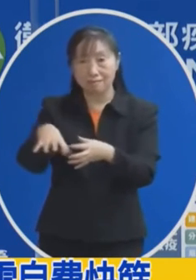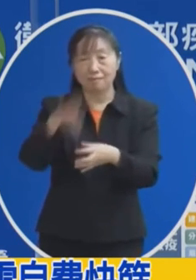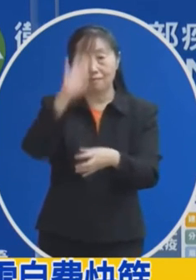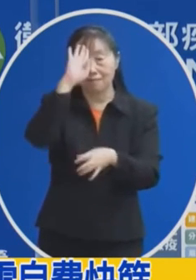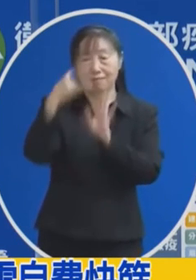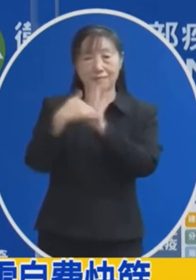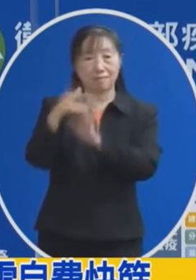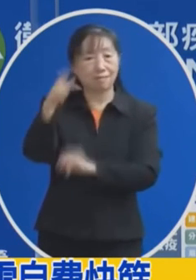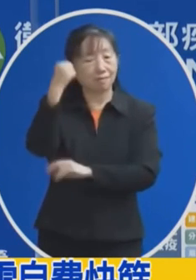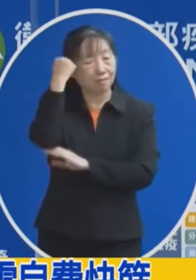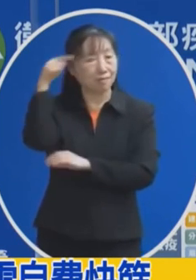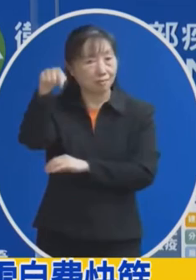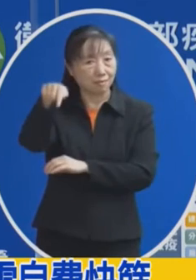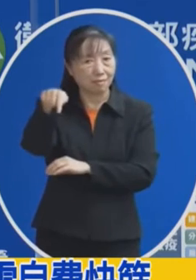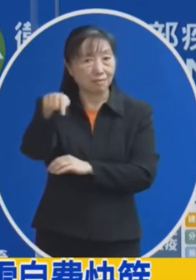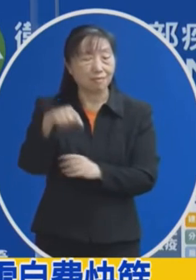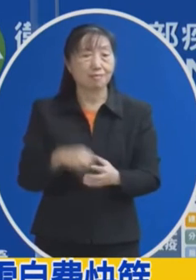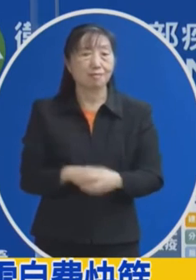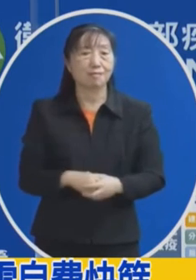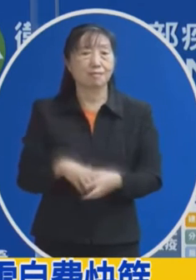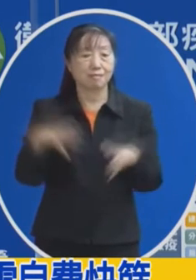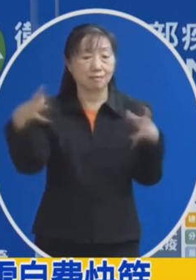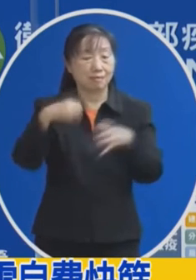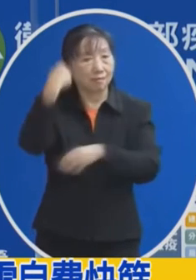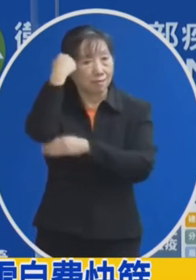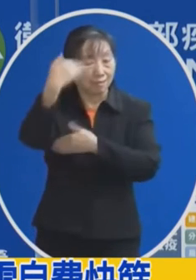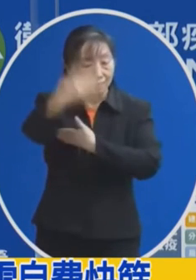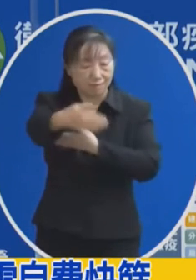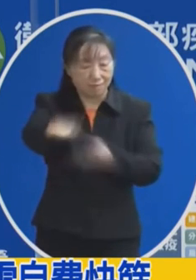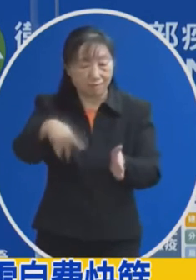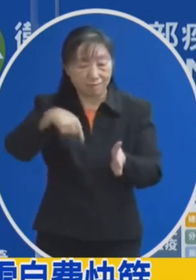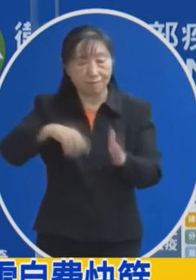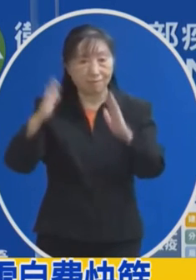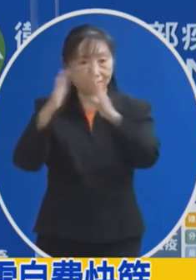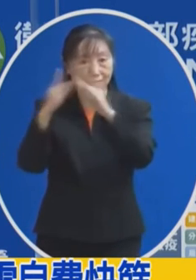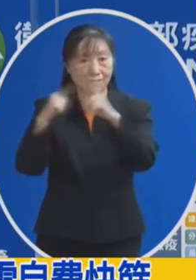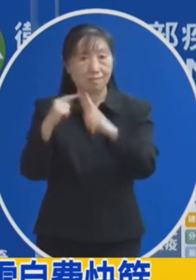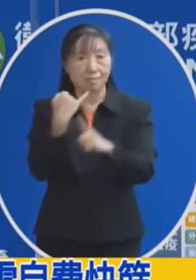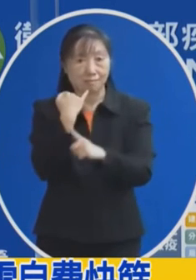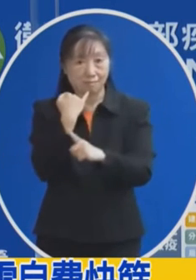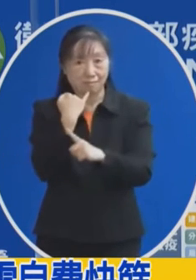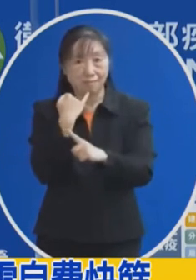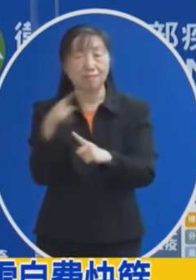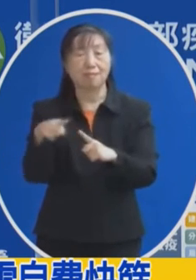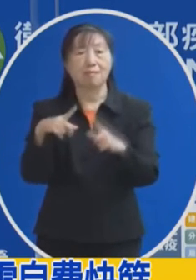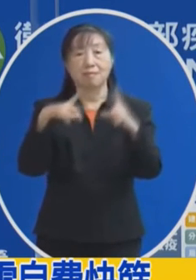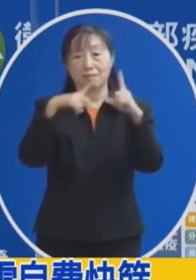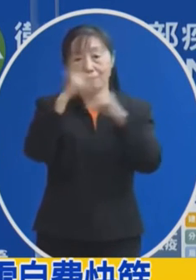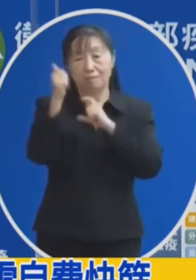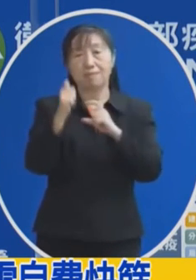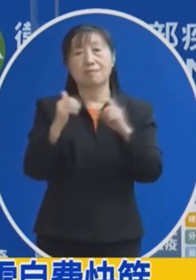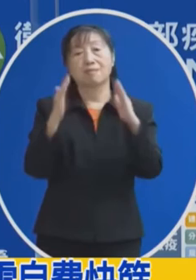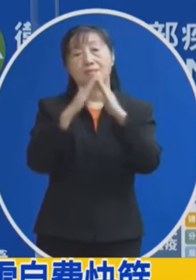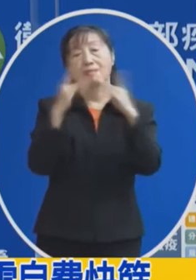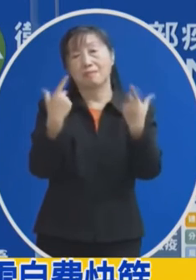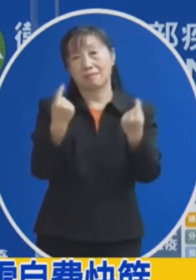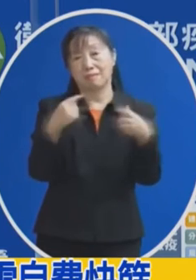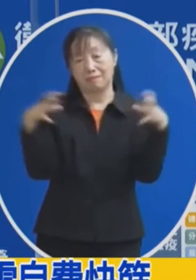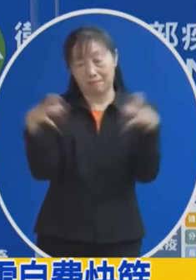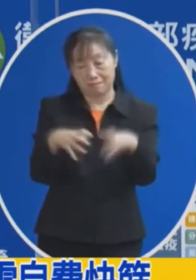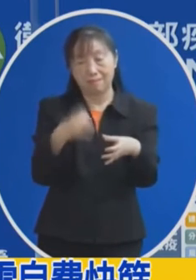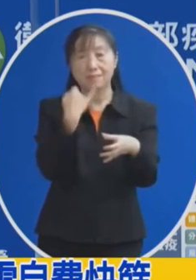疫旅馆的时候，那同住一室的家人那回去家里也可以这样子住在一